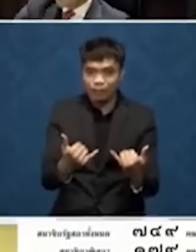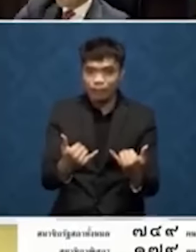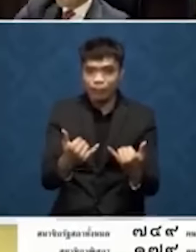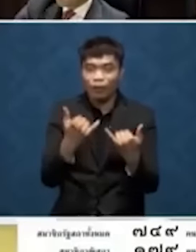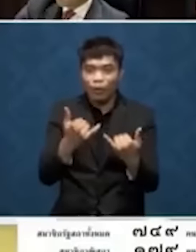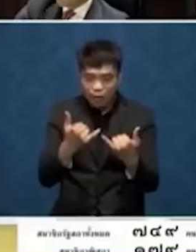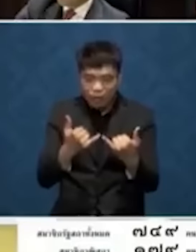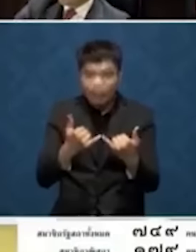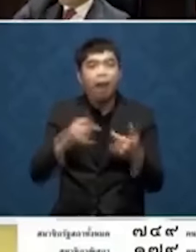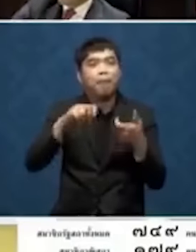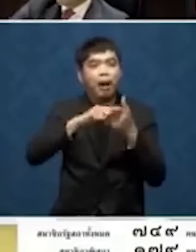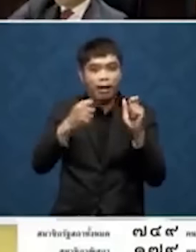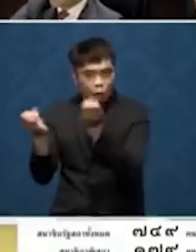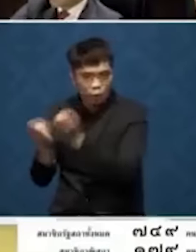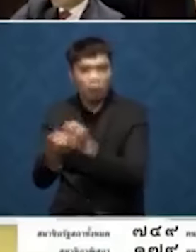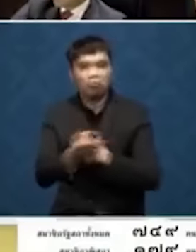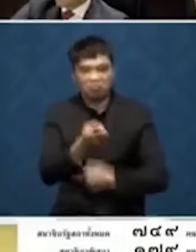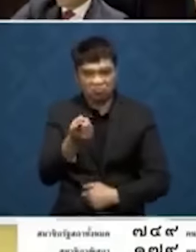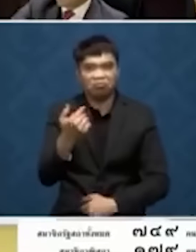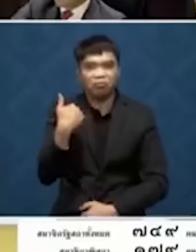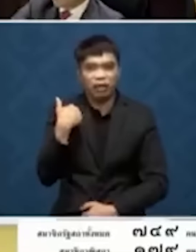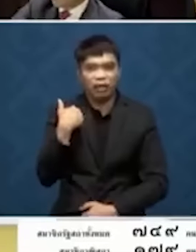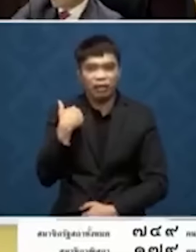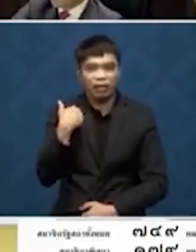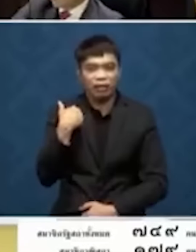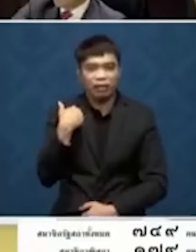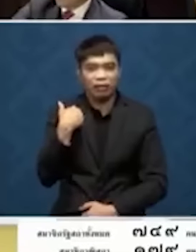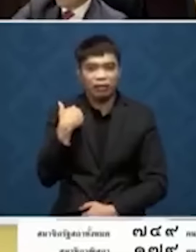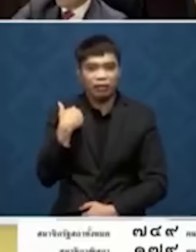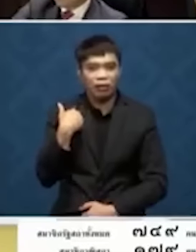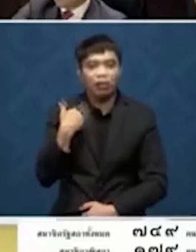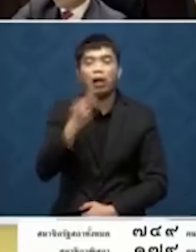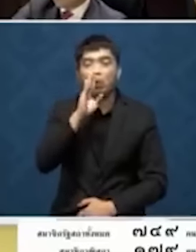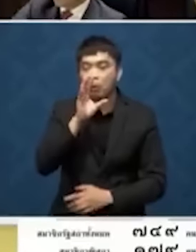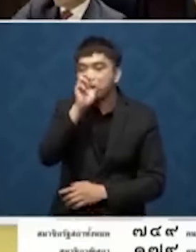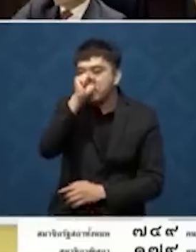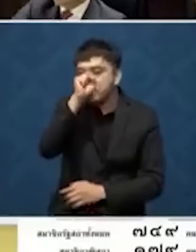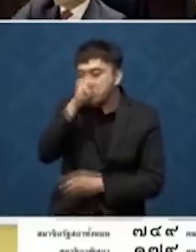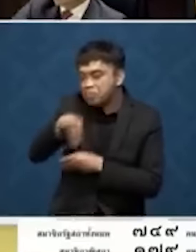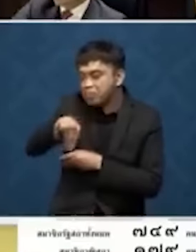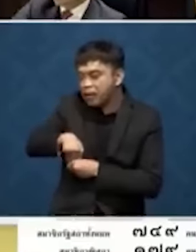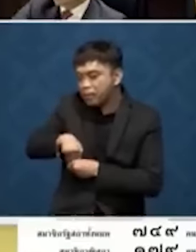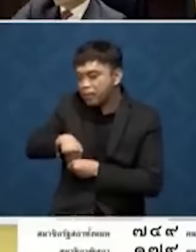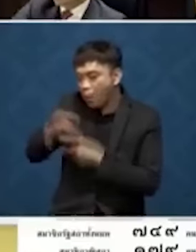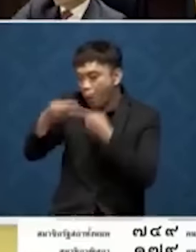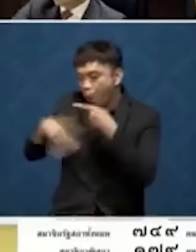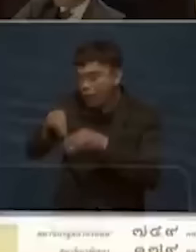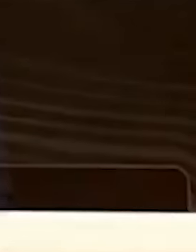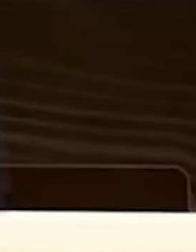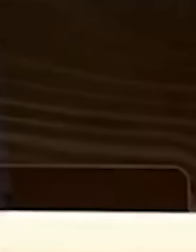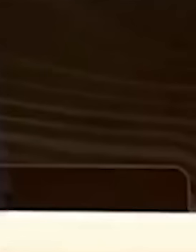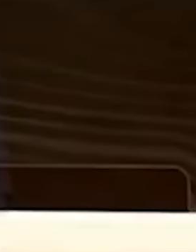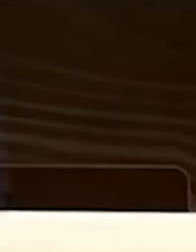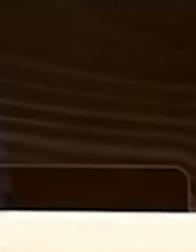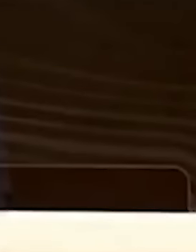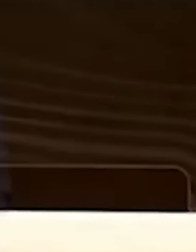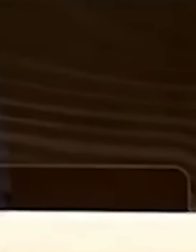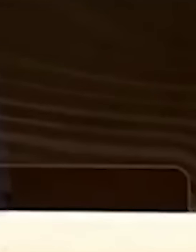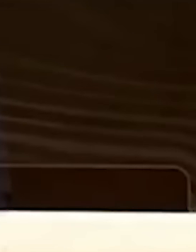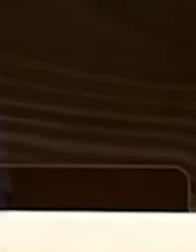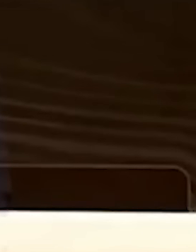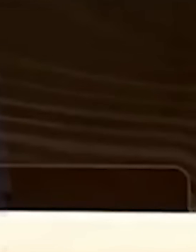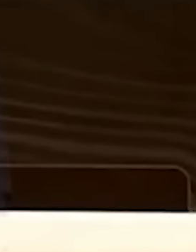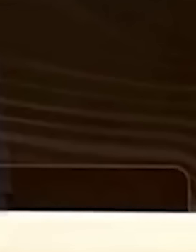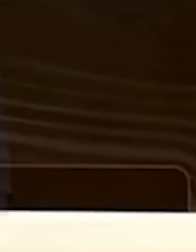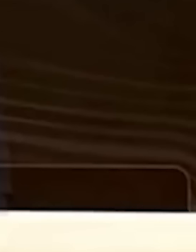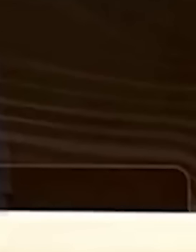แห่งสแกกลางไปดูประวัตินะคะ27พฤษภาคม60ถูกกองปราบตรวจค้นขบวนรถ8คันพบอาวุธปืน6ก